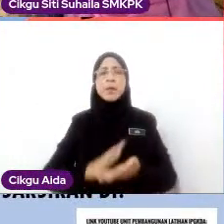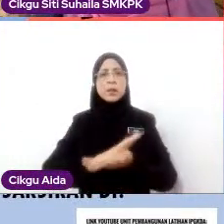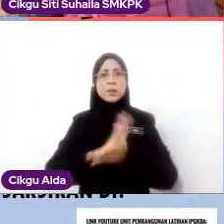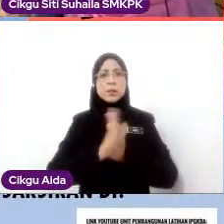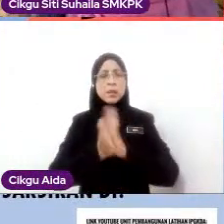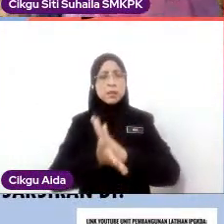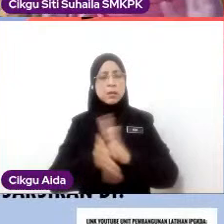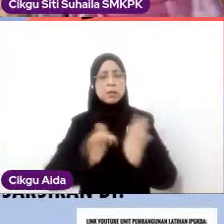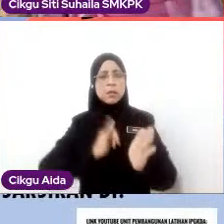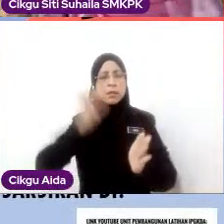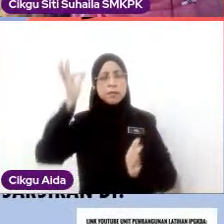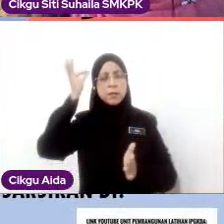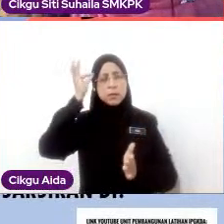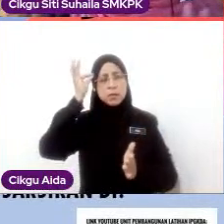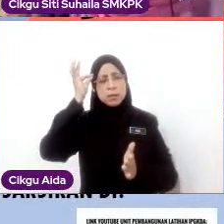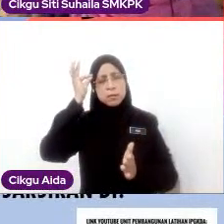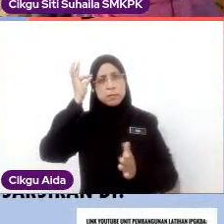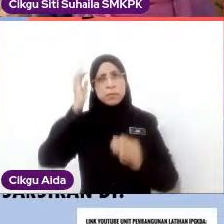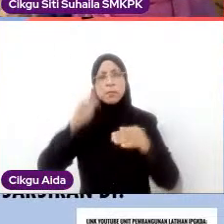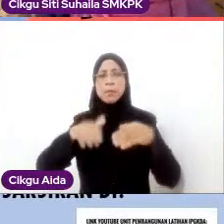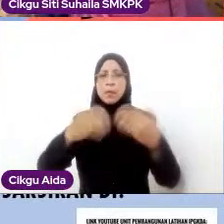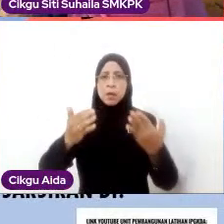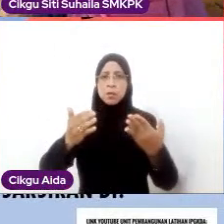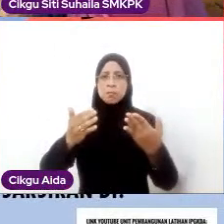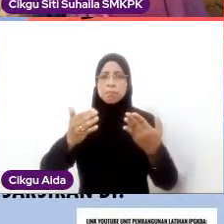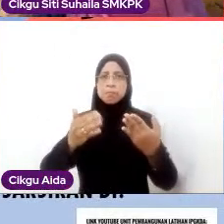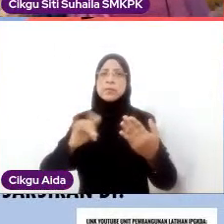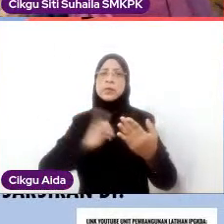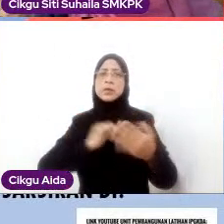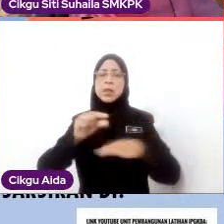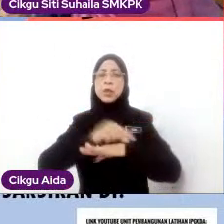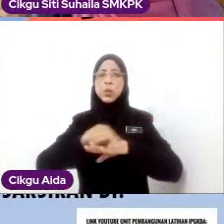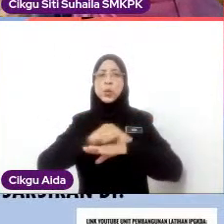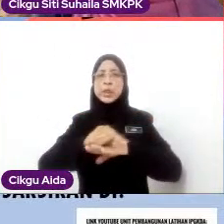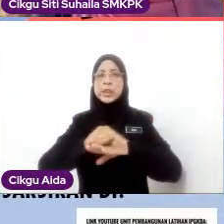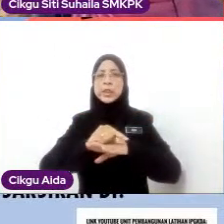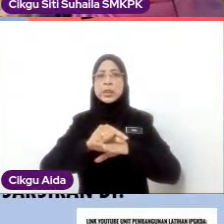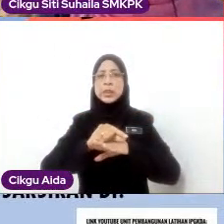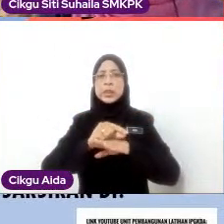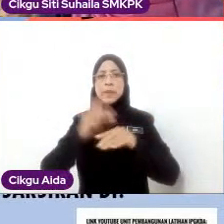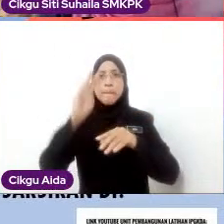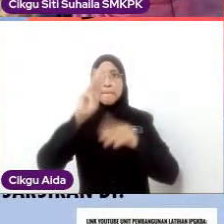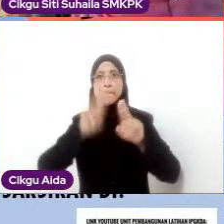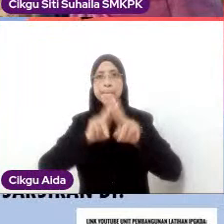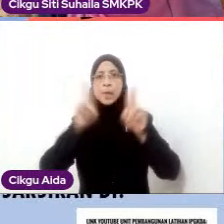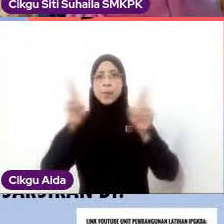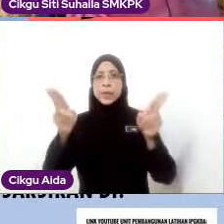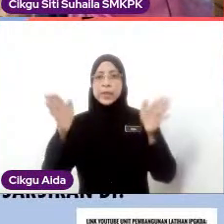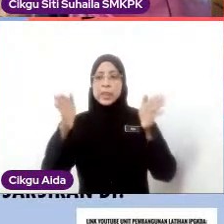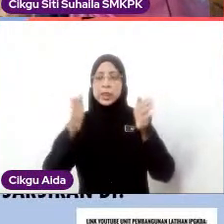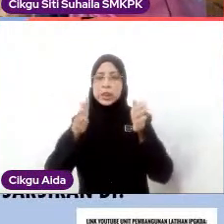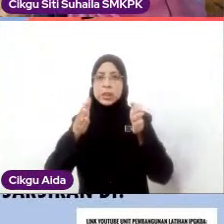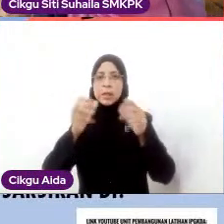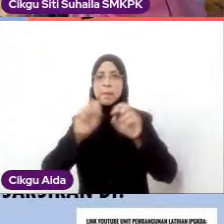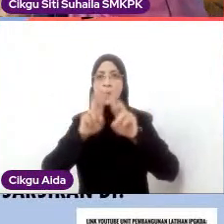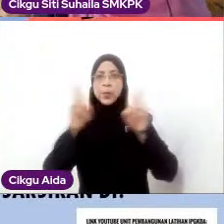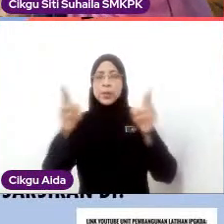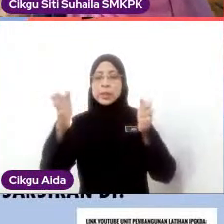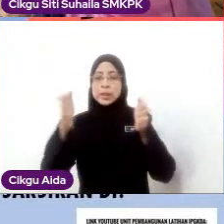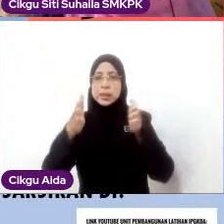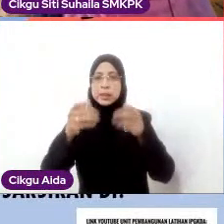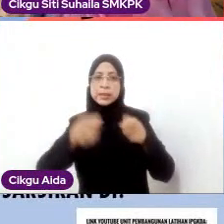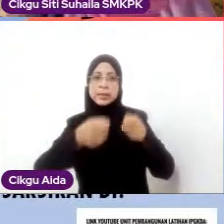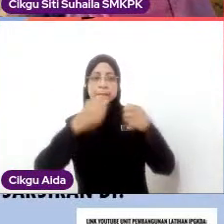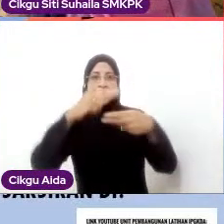alternatif yang saya buat? Mula-mula sekali saya gunakan mini whiteboard lah. Mini whiteboard ni pun sebenarnya whiteboard yang saya hadiahkan kat mereka. Selalunya budak-budak